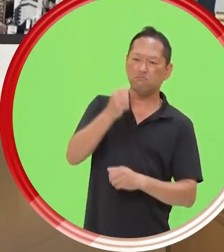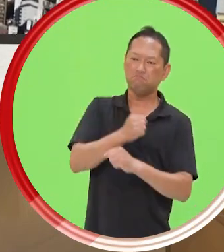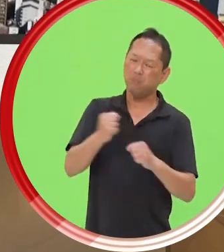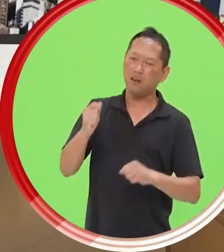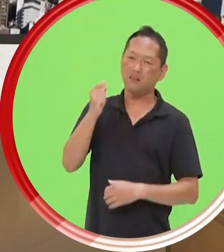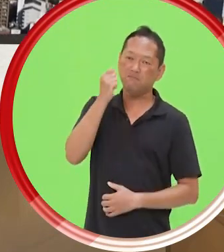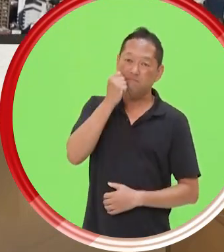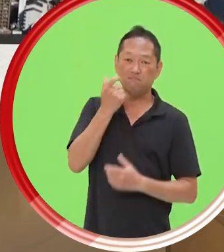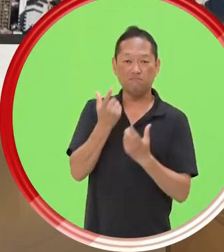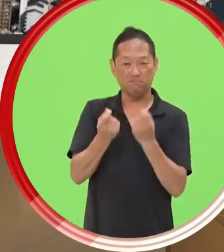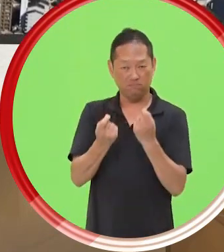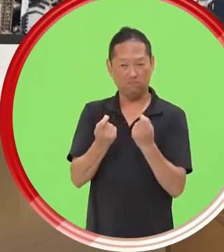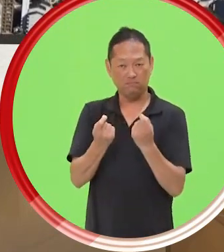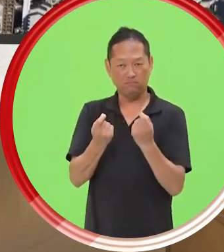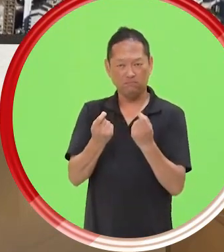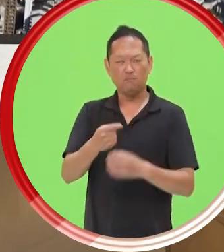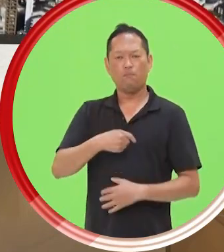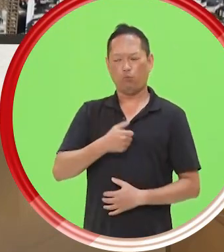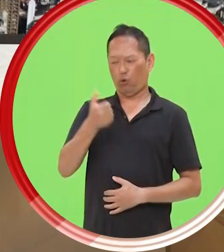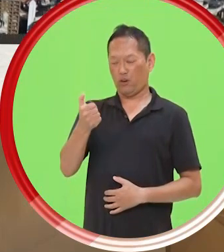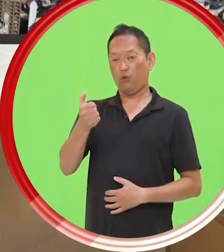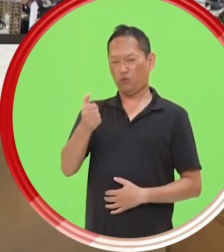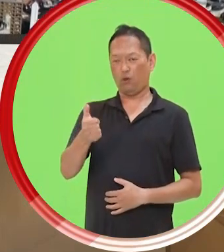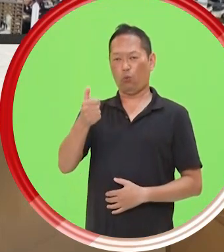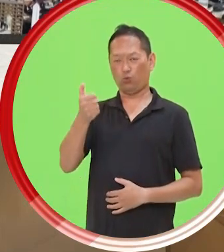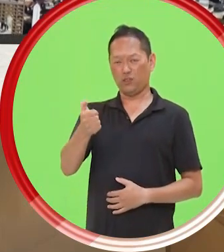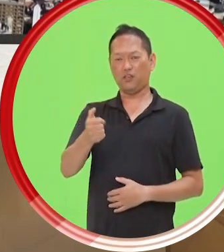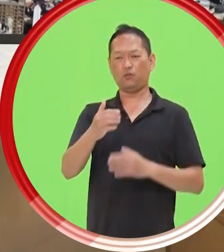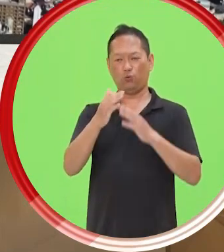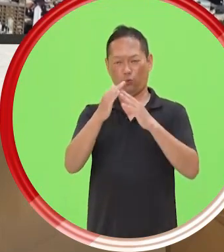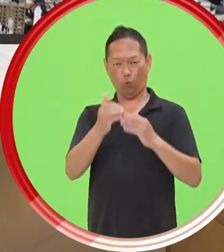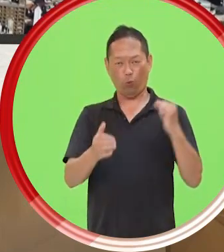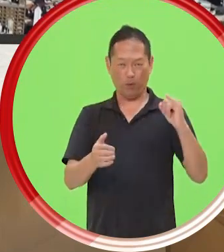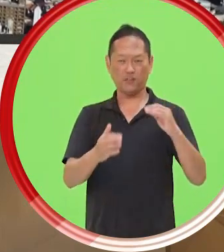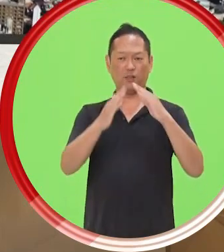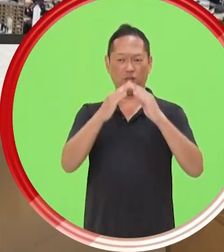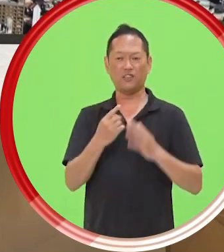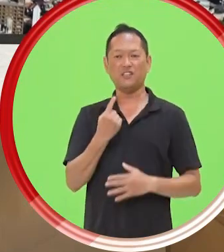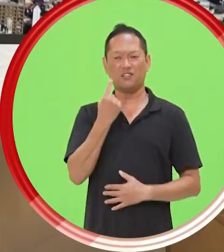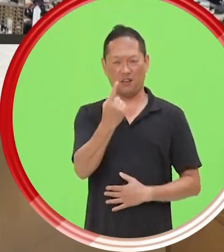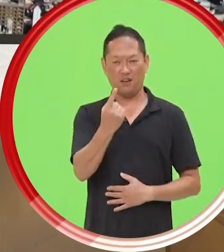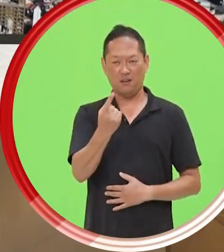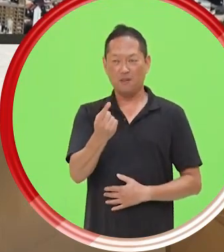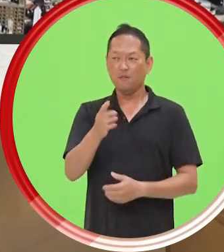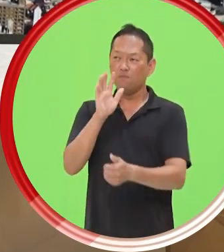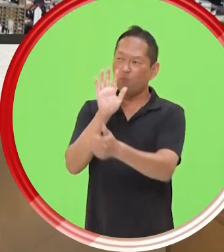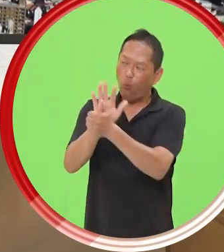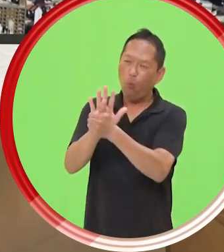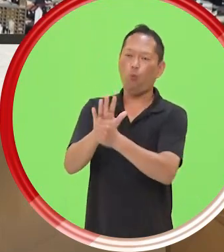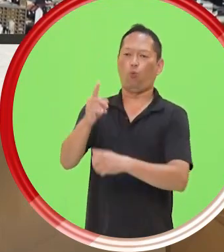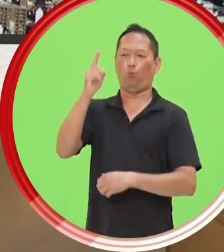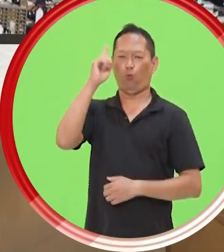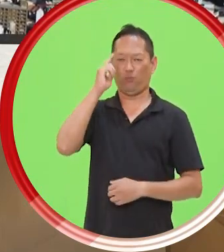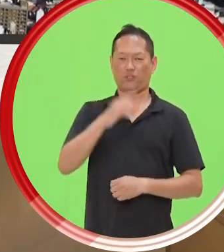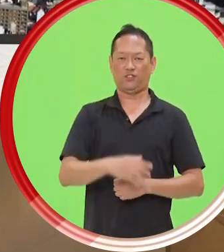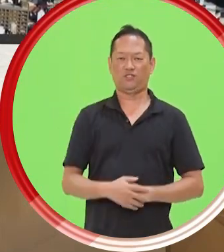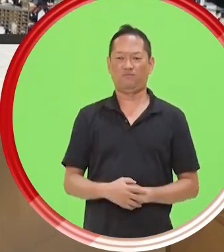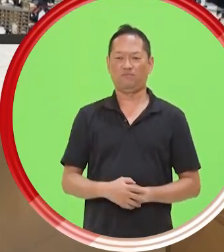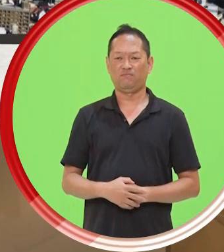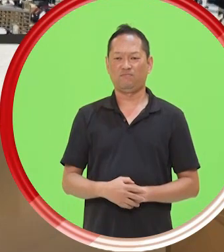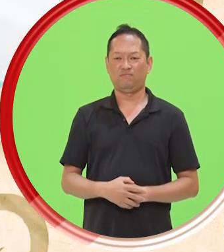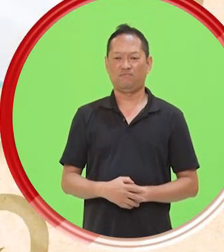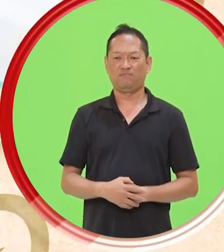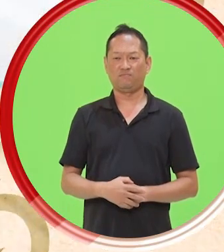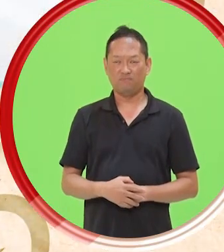のは大変ですよね。僕も敬老の日はおじいちゃんおばあちゃんのお家に行って、警報器の点検でもしてみようかと思います